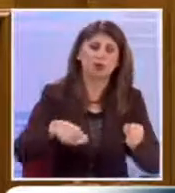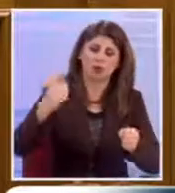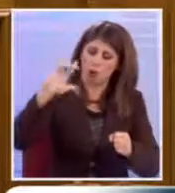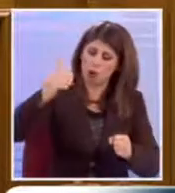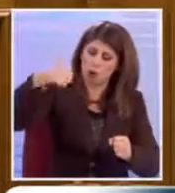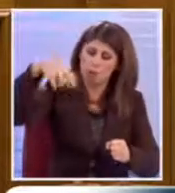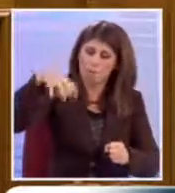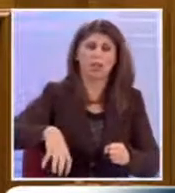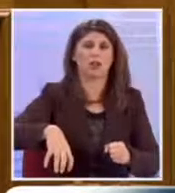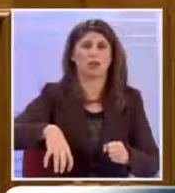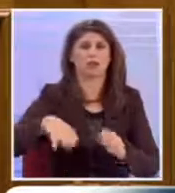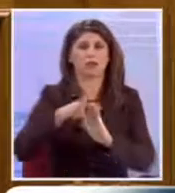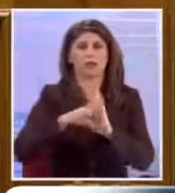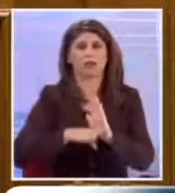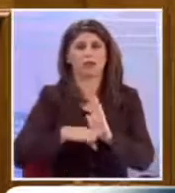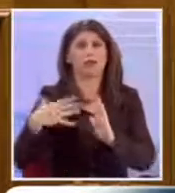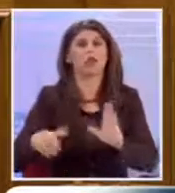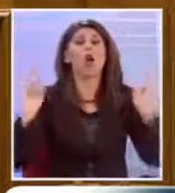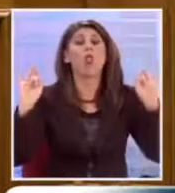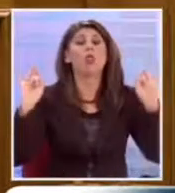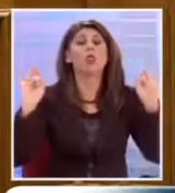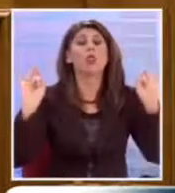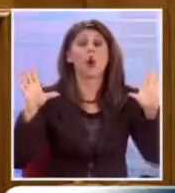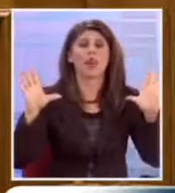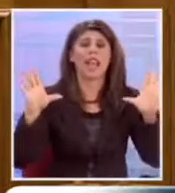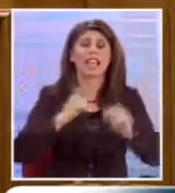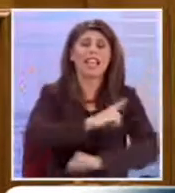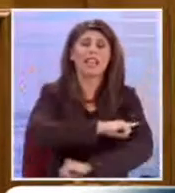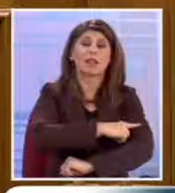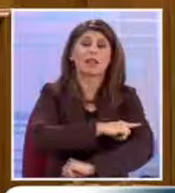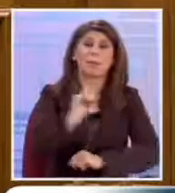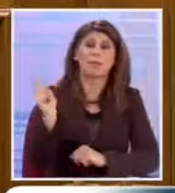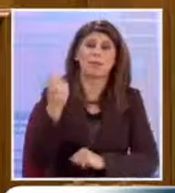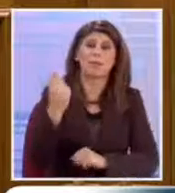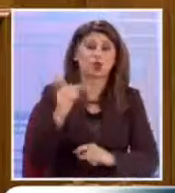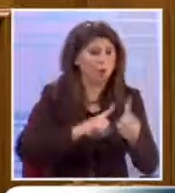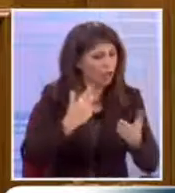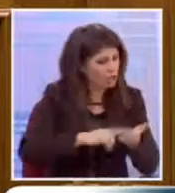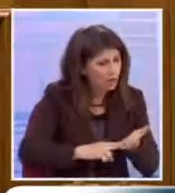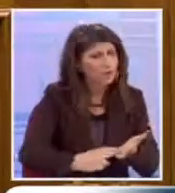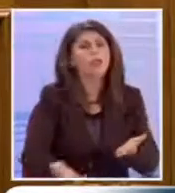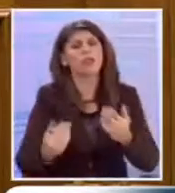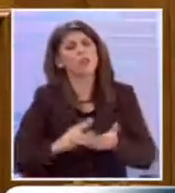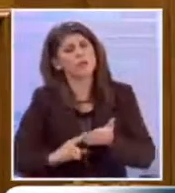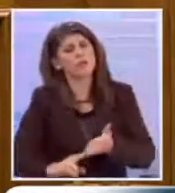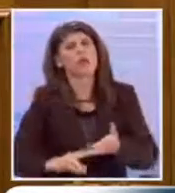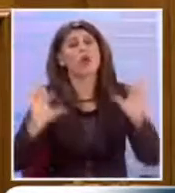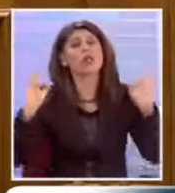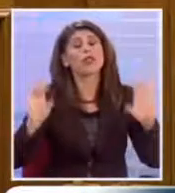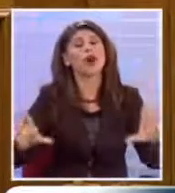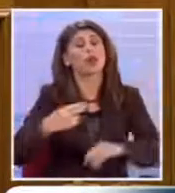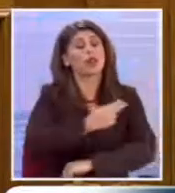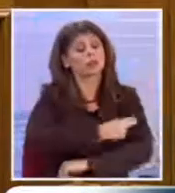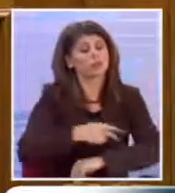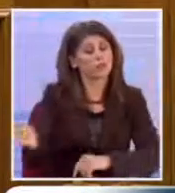του προγράμματός μας, όπου περιλαμβάνει δωρεάν ιατρική περίθαλψη για όλους, ασφαλισμένους και ανασφάλιστους, στις δημόσιες δομές υγείας και δραστική μείωση